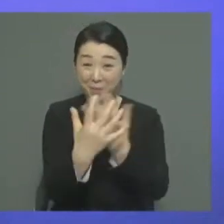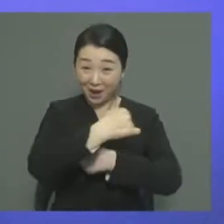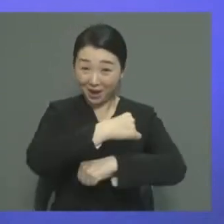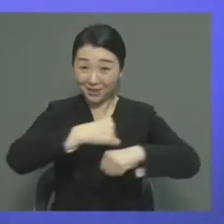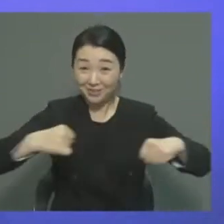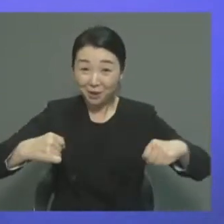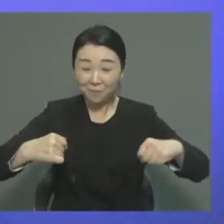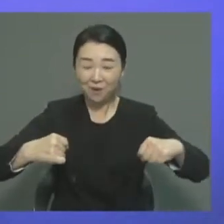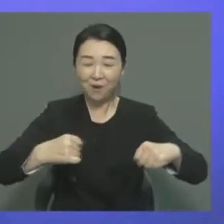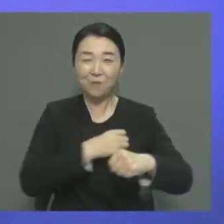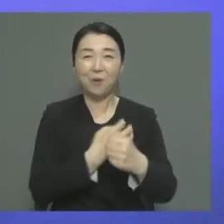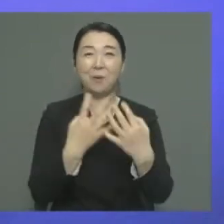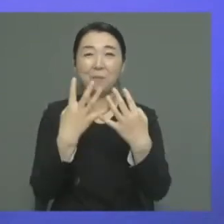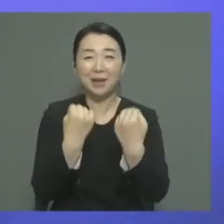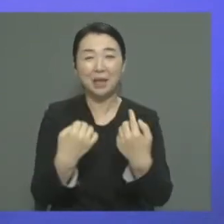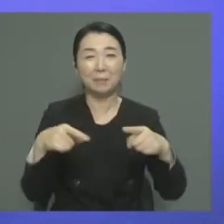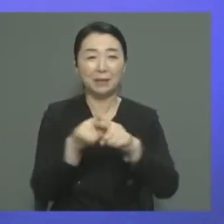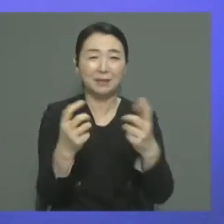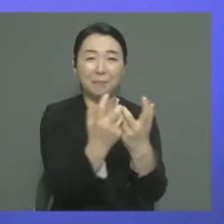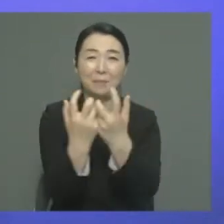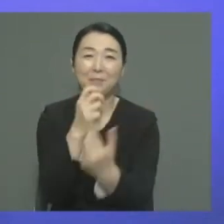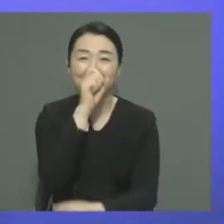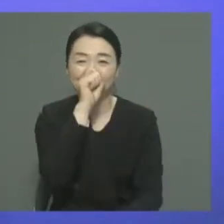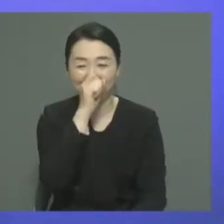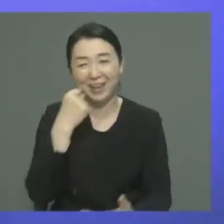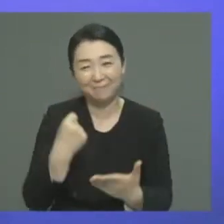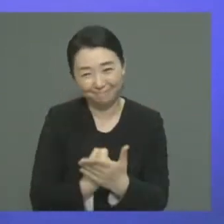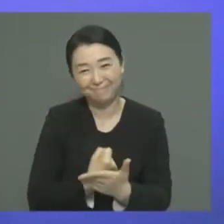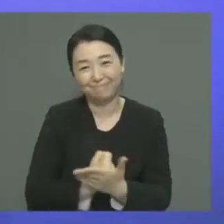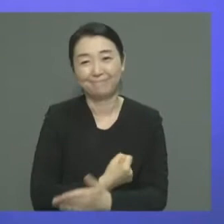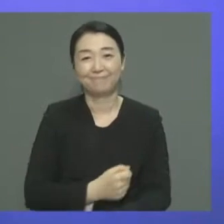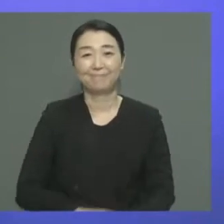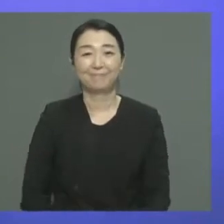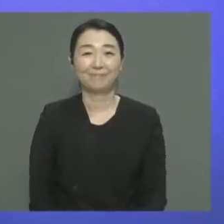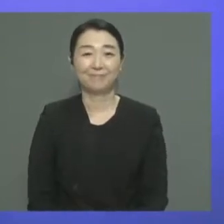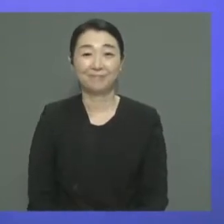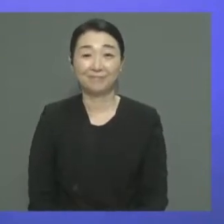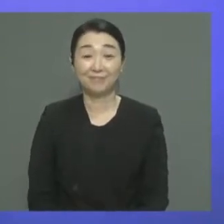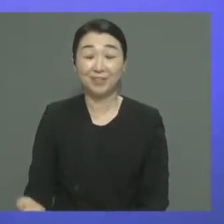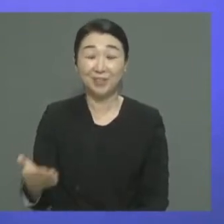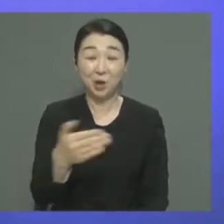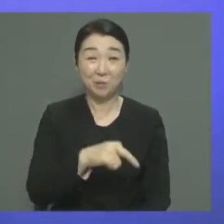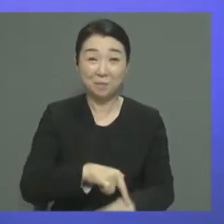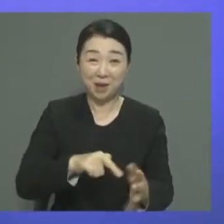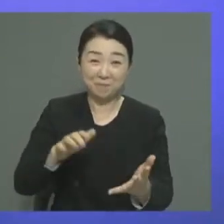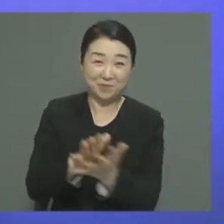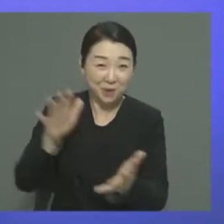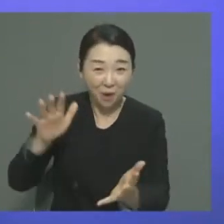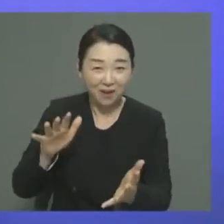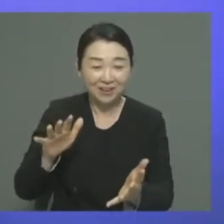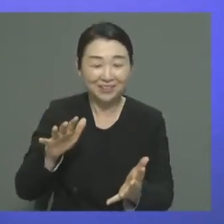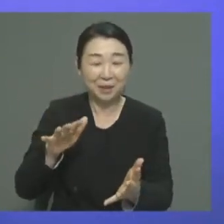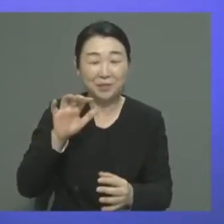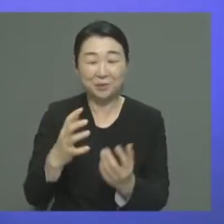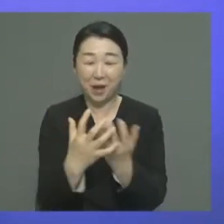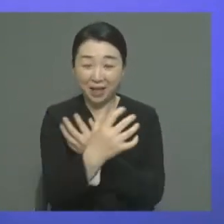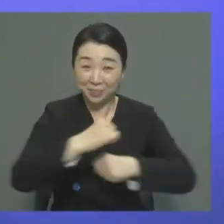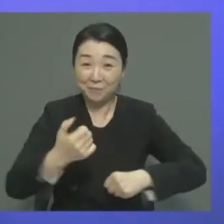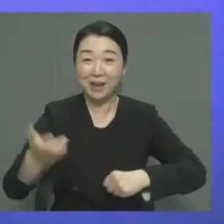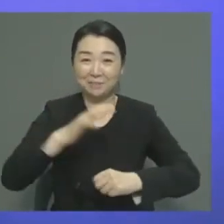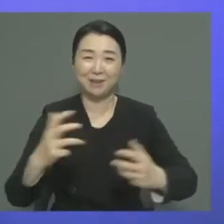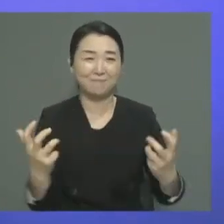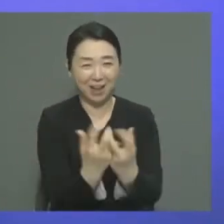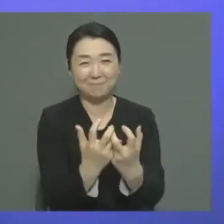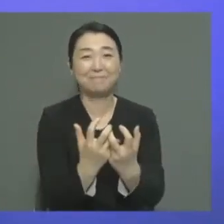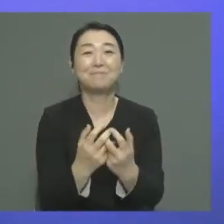당원들이 함께 했으면 좋았을텐데 좀 아쉽긴 하지만 여러분의 열기로 이 공간을 꽉 채워 주시겠죠